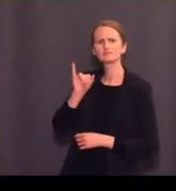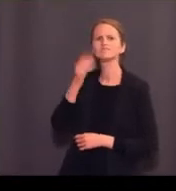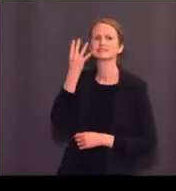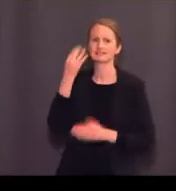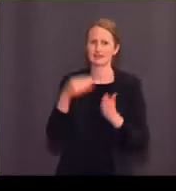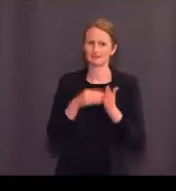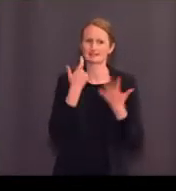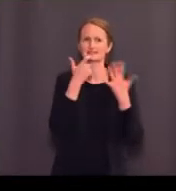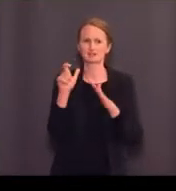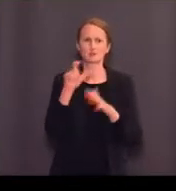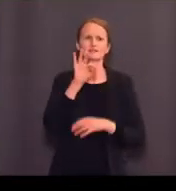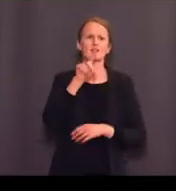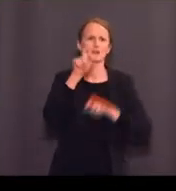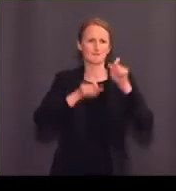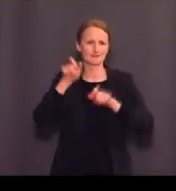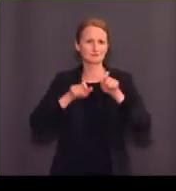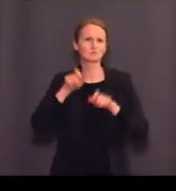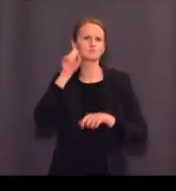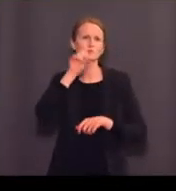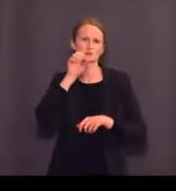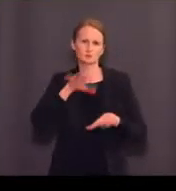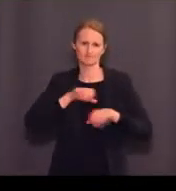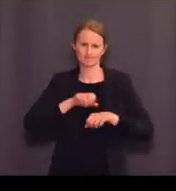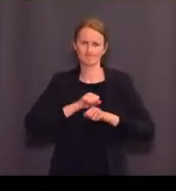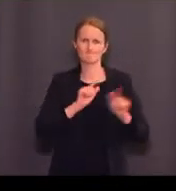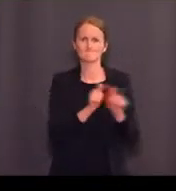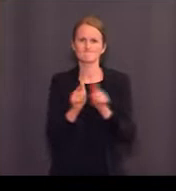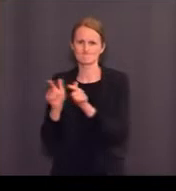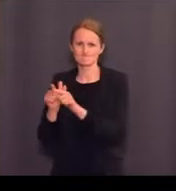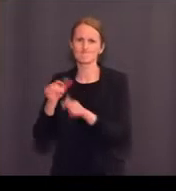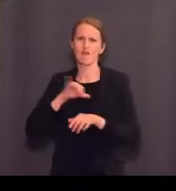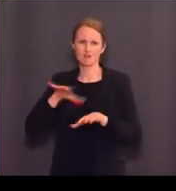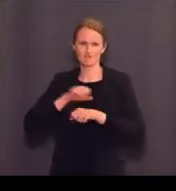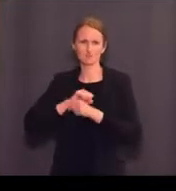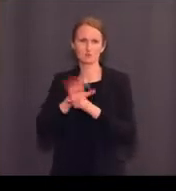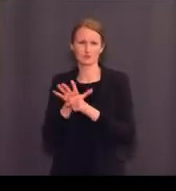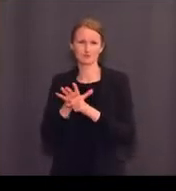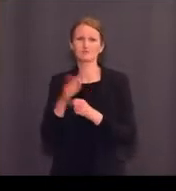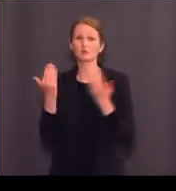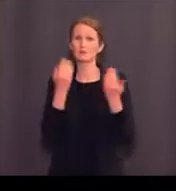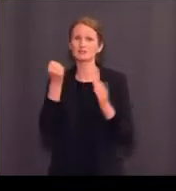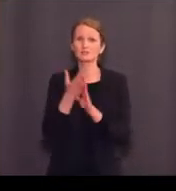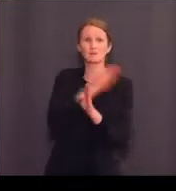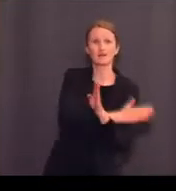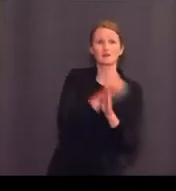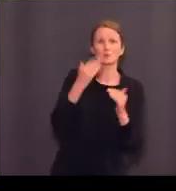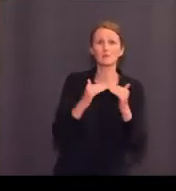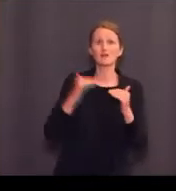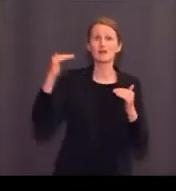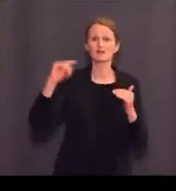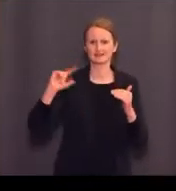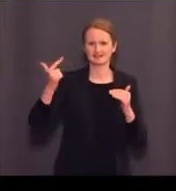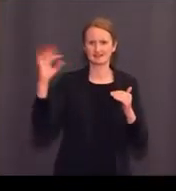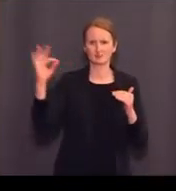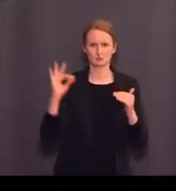cas par rapport à la semaine passée, ce qui est une augmentation de 17%. 17%, je vous rappelle que nous avions des augmentations